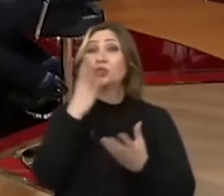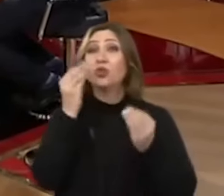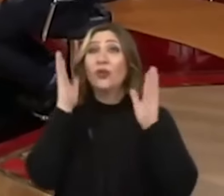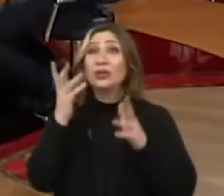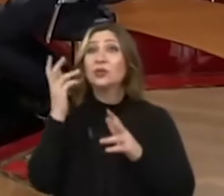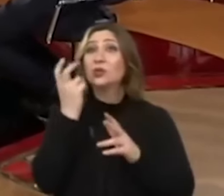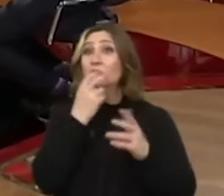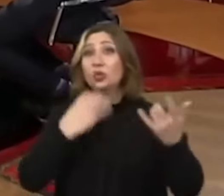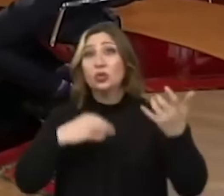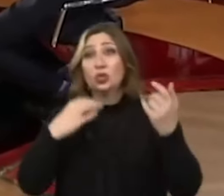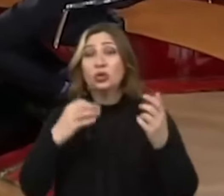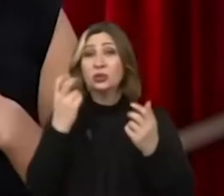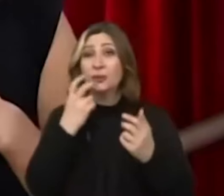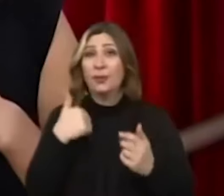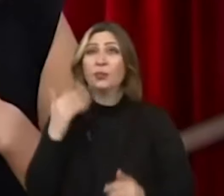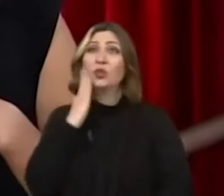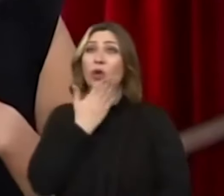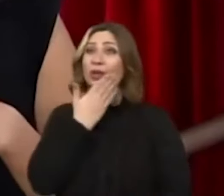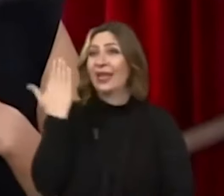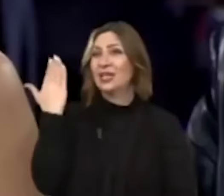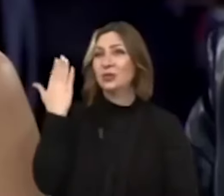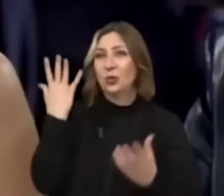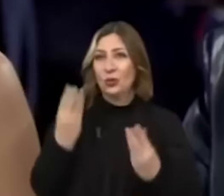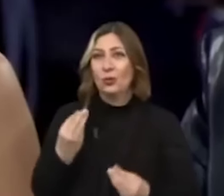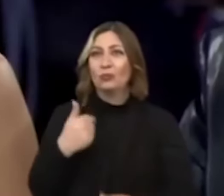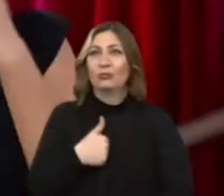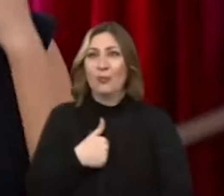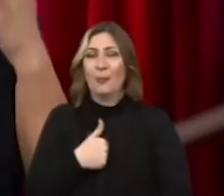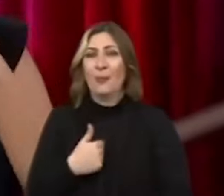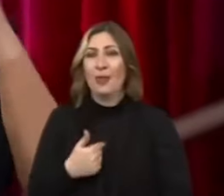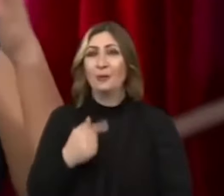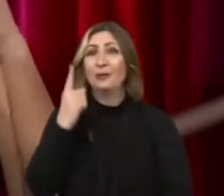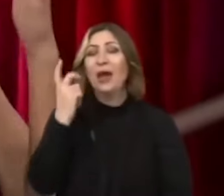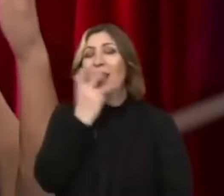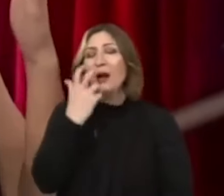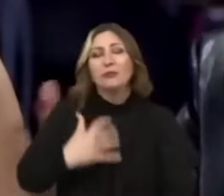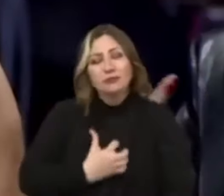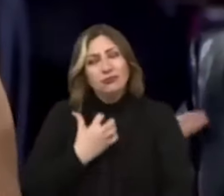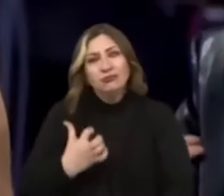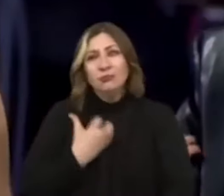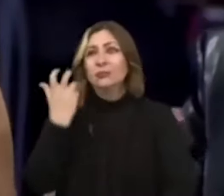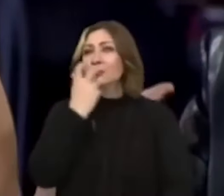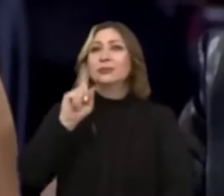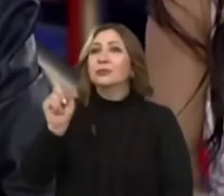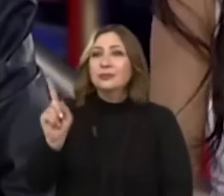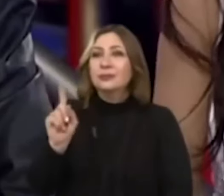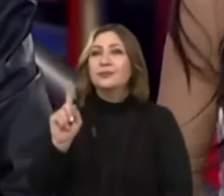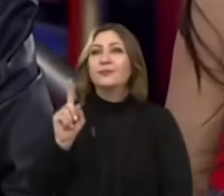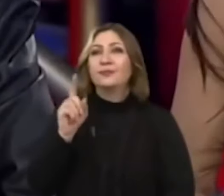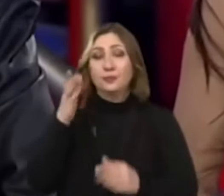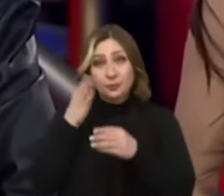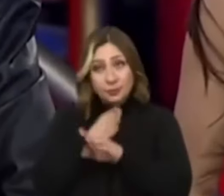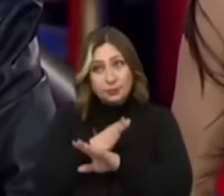çok türkünün zaten ben melodisi. Ben Tokat geçmişim olduğu için evet yani ve bir ağıt evet Orhan dediği